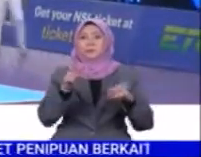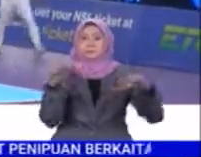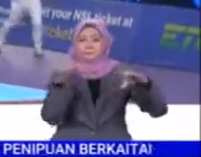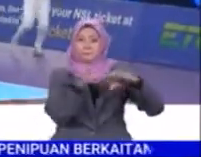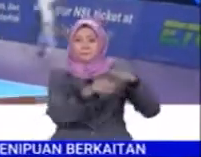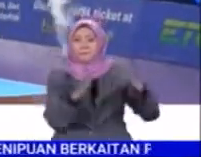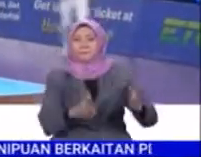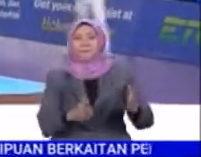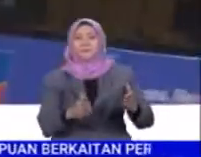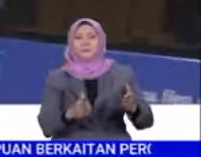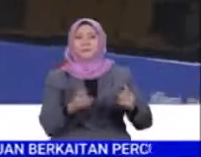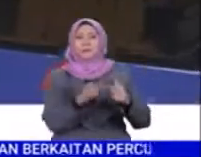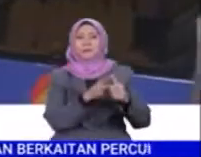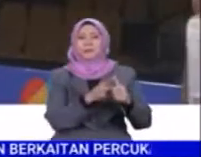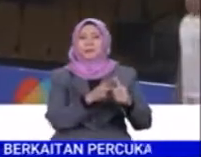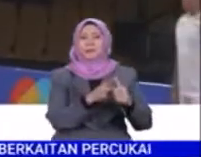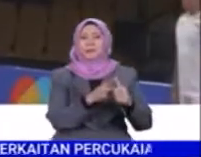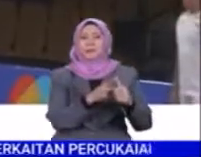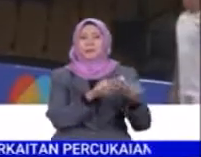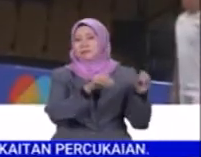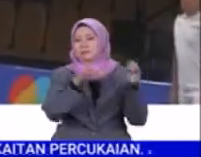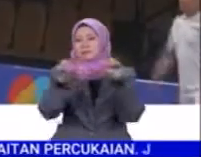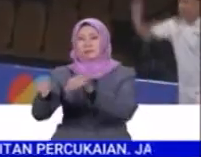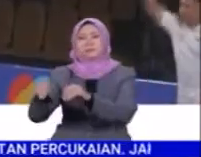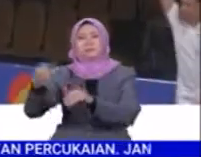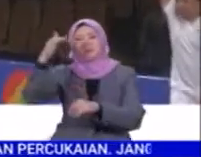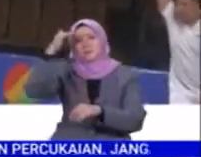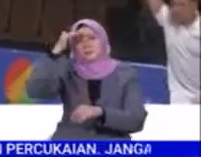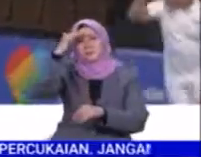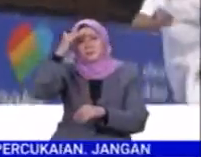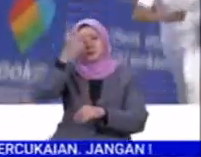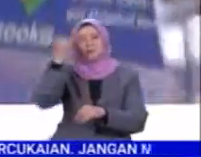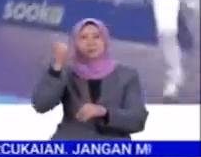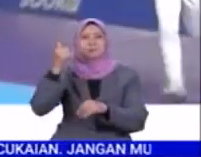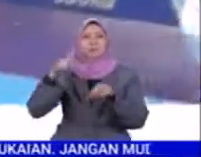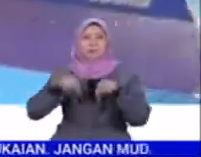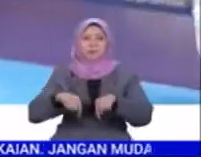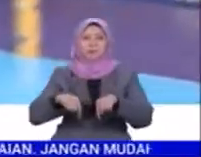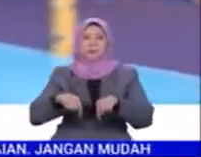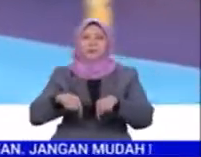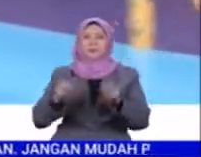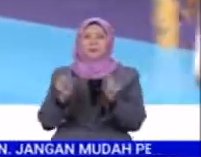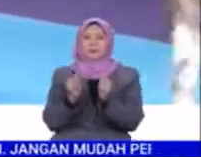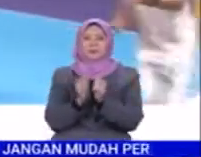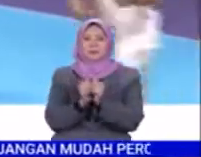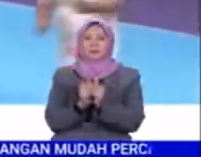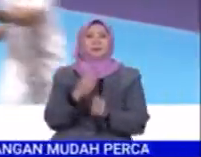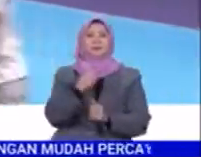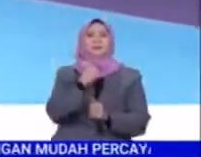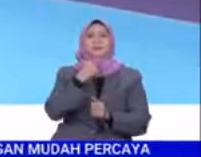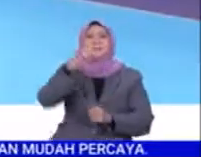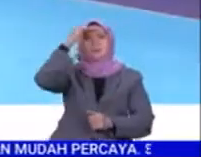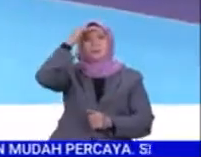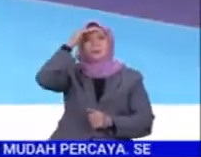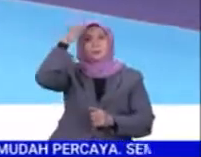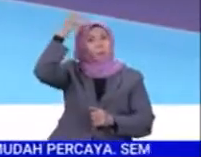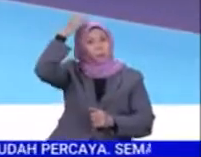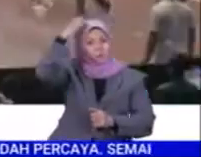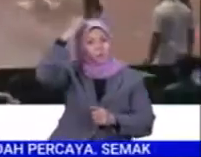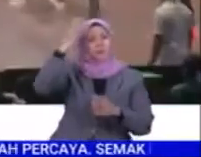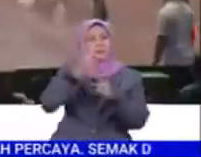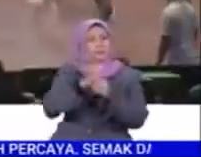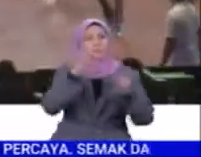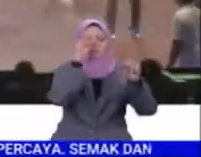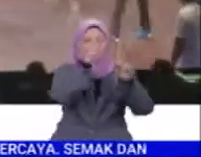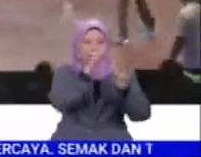utama Najwa Azizan yang berhijrah menyertai Johor Jewels bagi musim ini tidak merencatkan usaha Selangor untuk terus mendapatkan